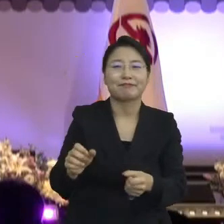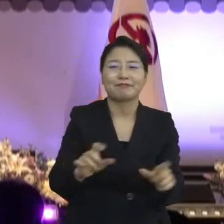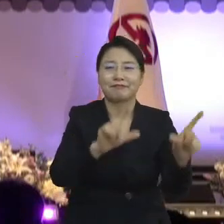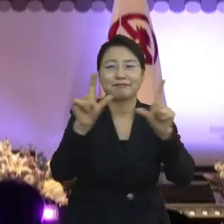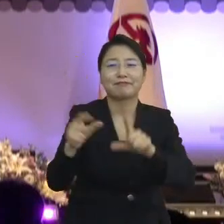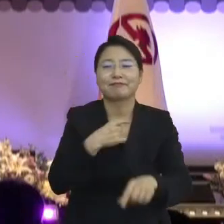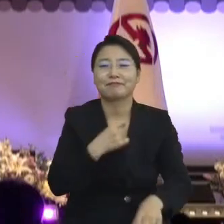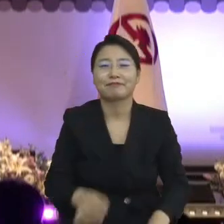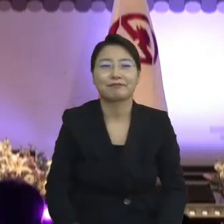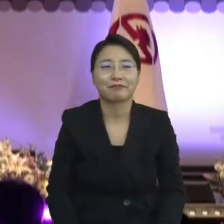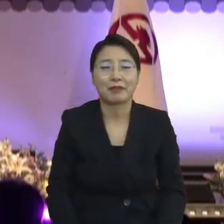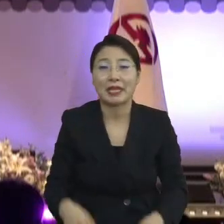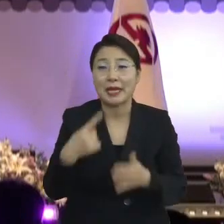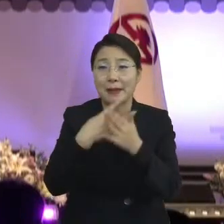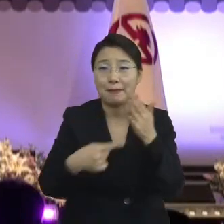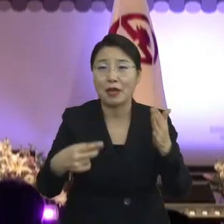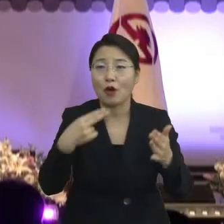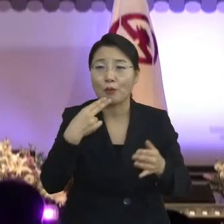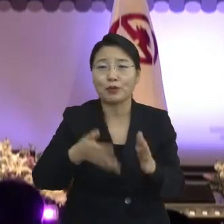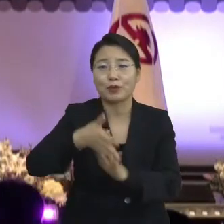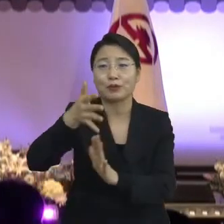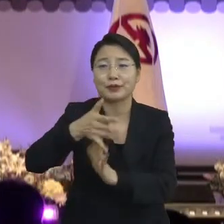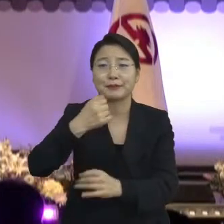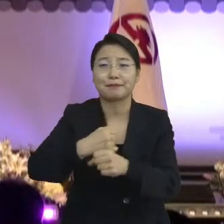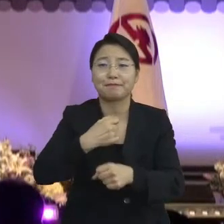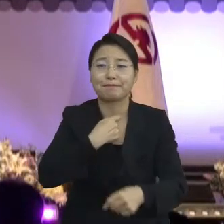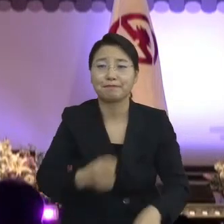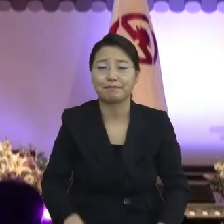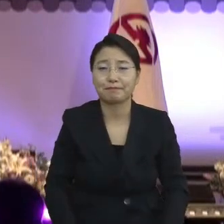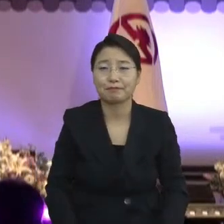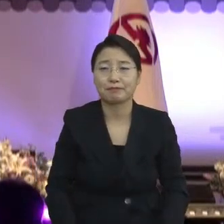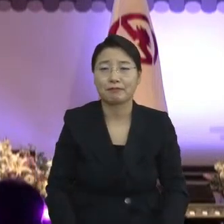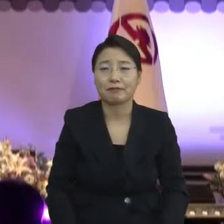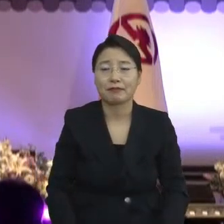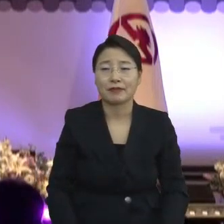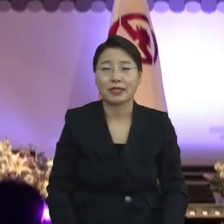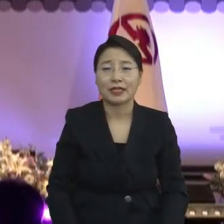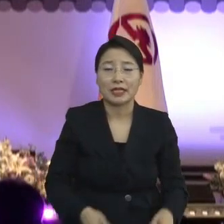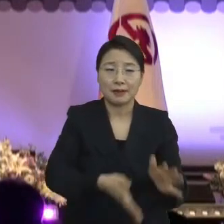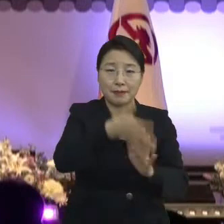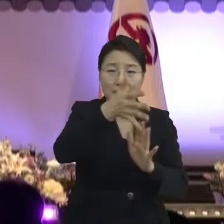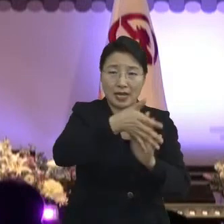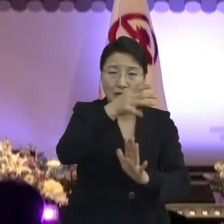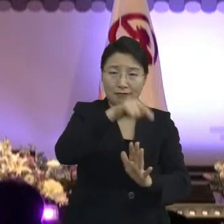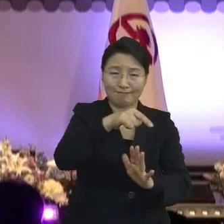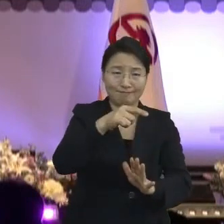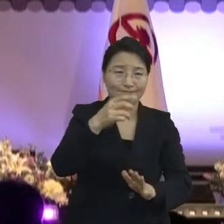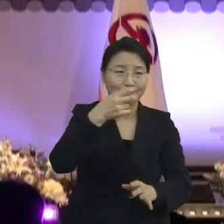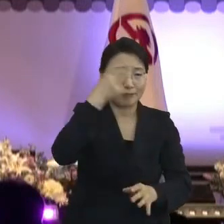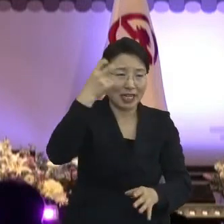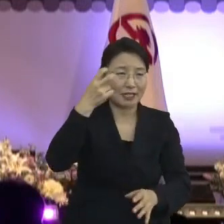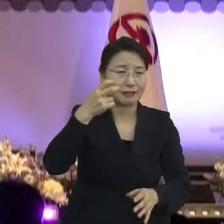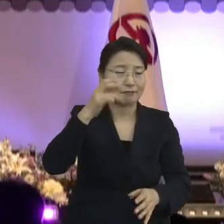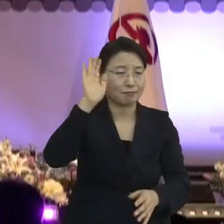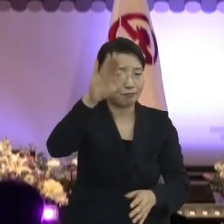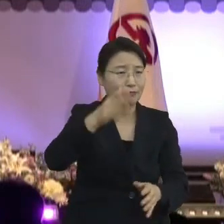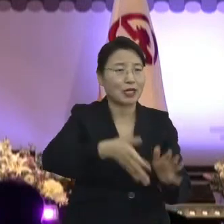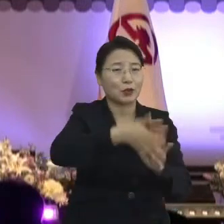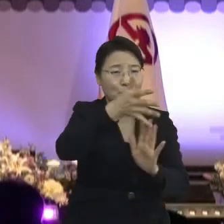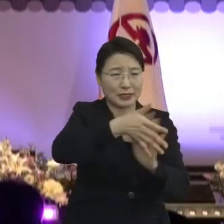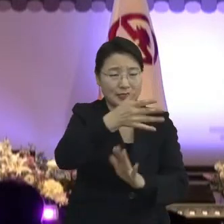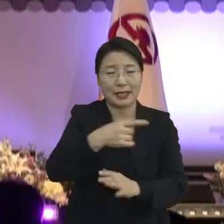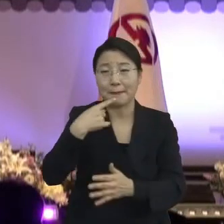다섯째, 재해 제로 안전 도시를 만들겠습니다. 스마트 도시가 구현된 미래 도시는 재해를 사전에 예방할 수